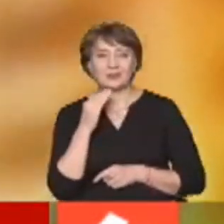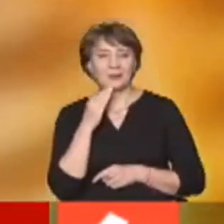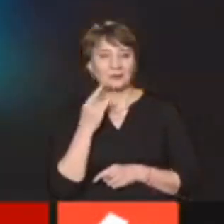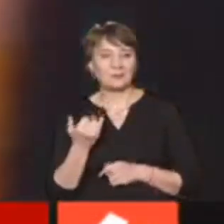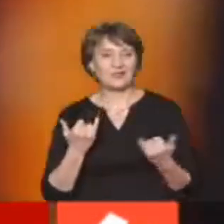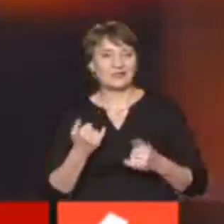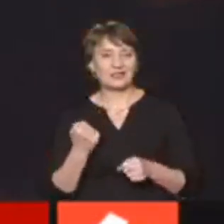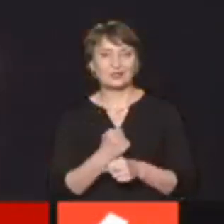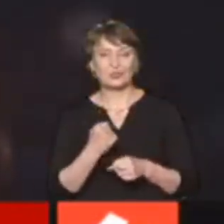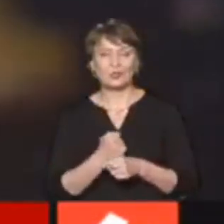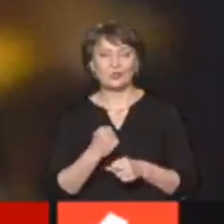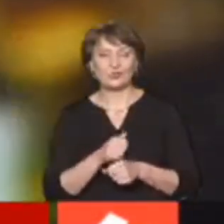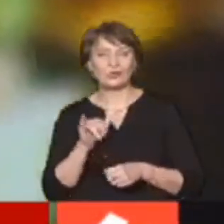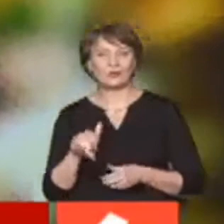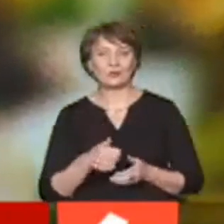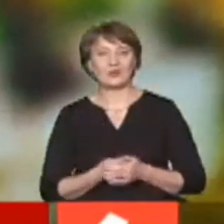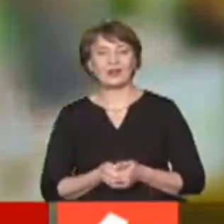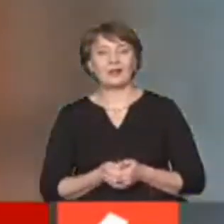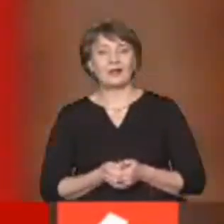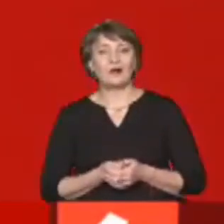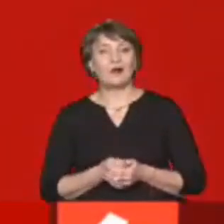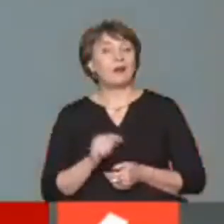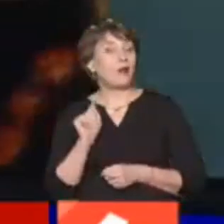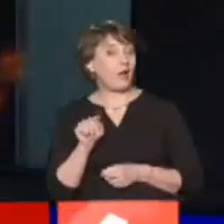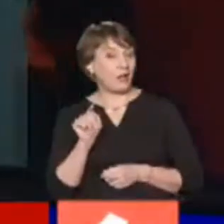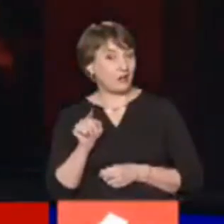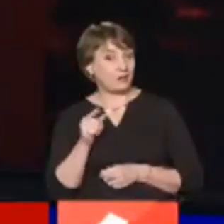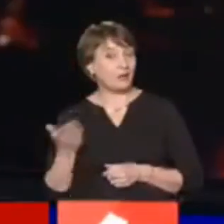на 2 мільйони зараз, читачів. Але ви піднімайте це питання на фракції. Ну і